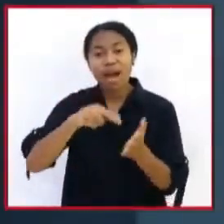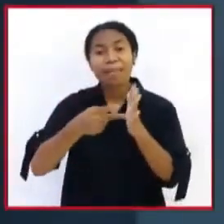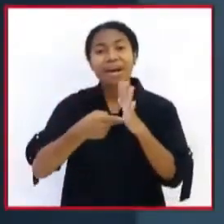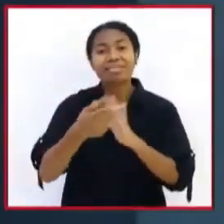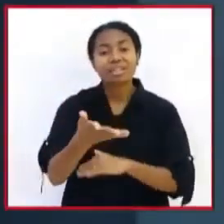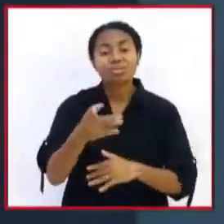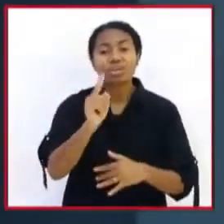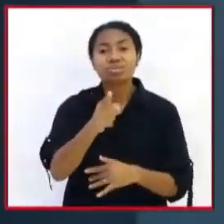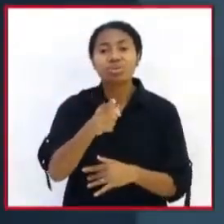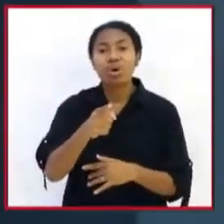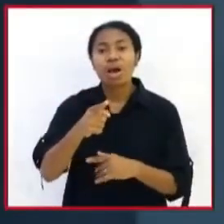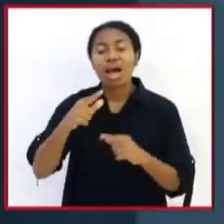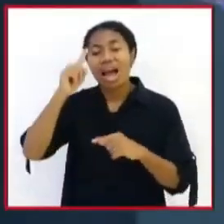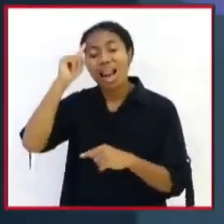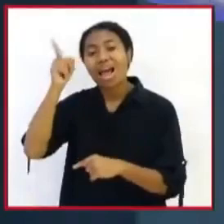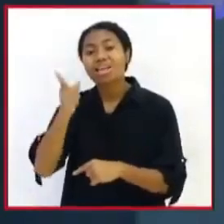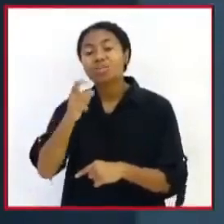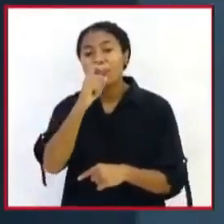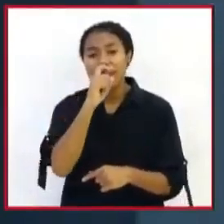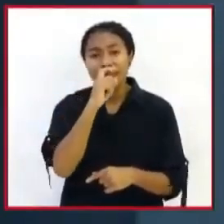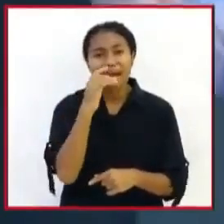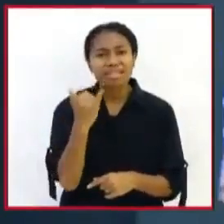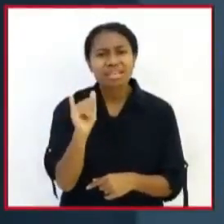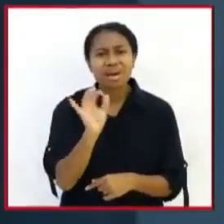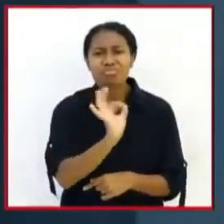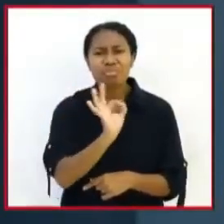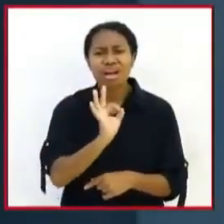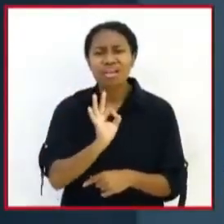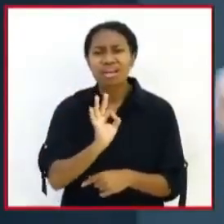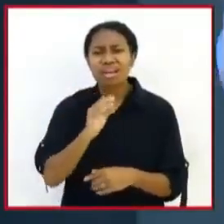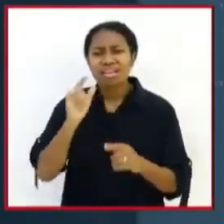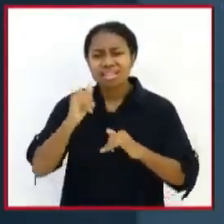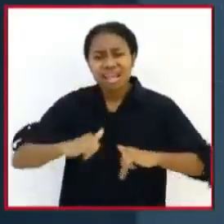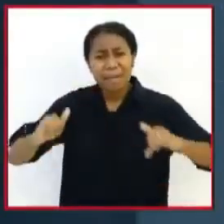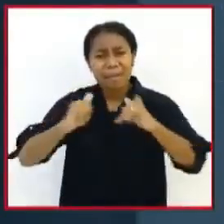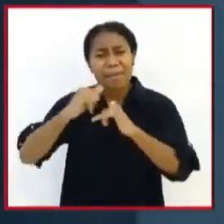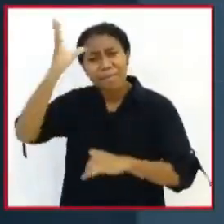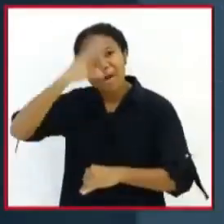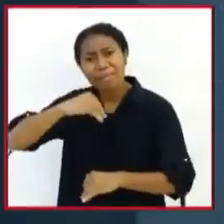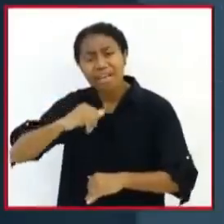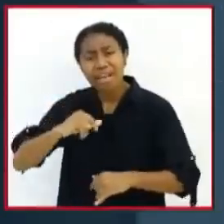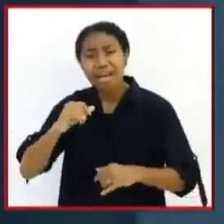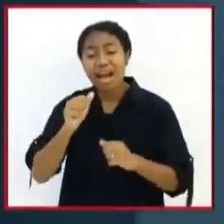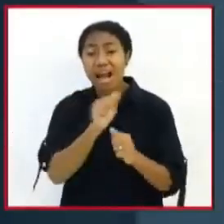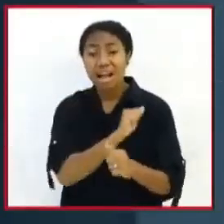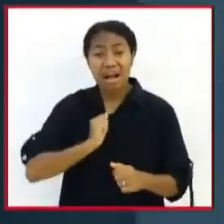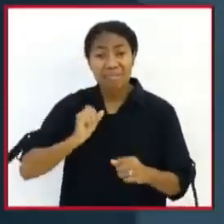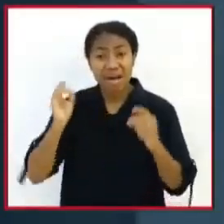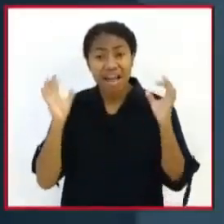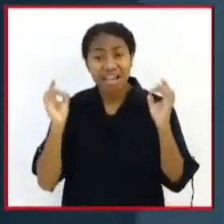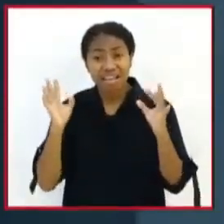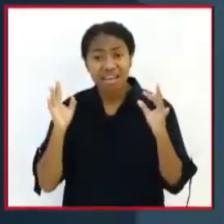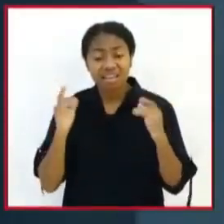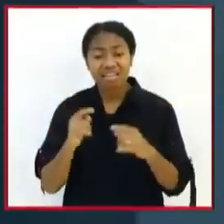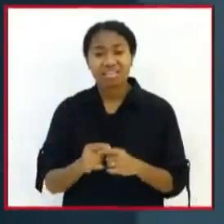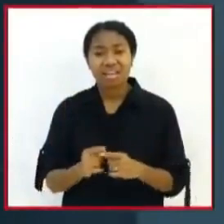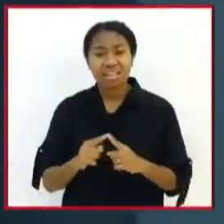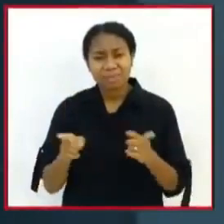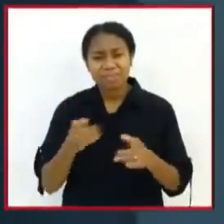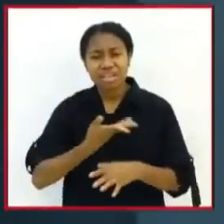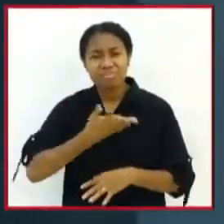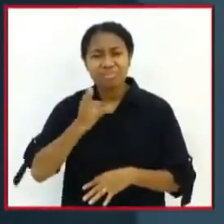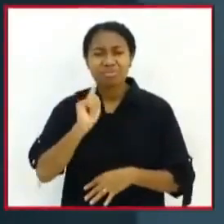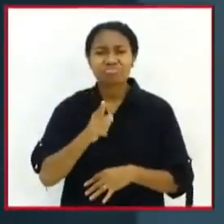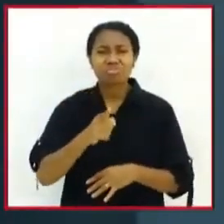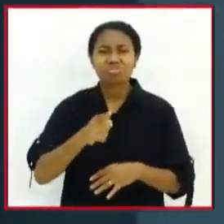adalah bapaknya bukan seperti pengertian orang-orang percaya lain tapi dia sedang mengklaim sebuah kekalahan sebuah